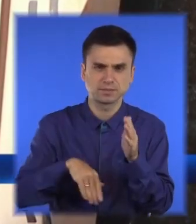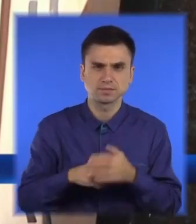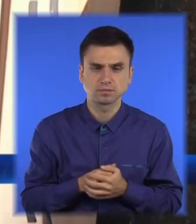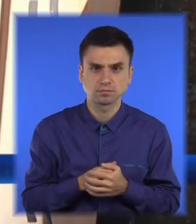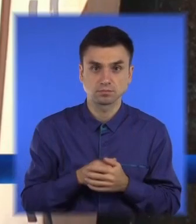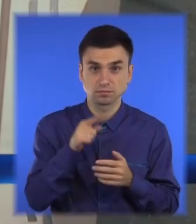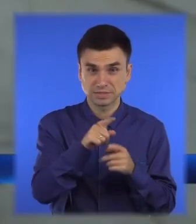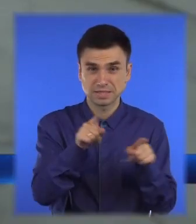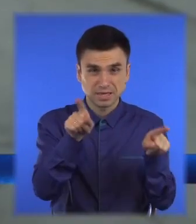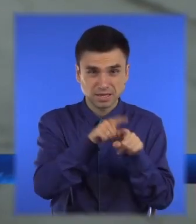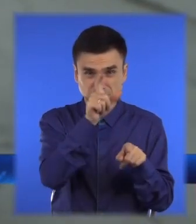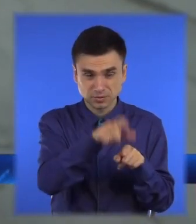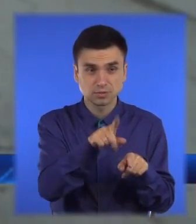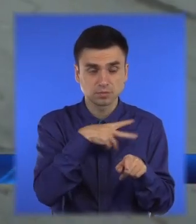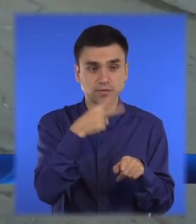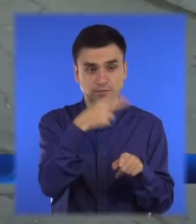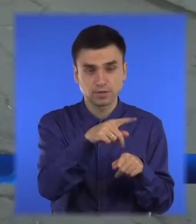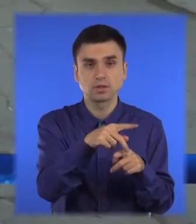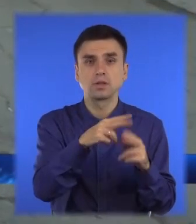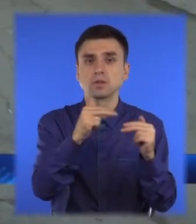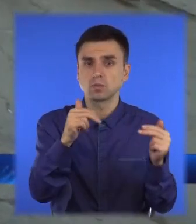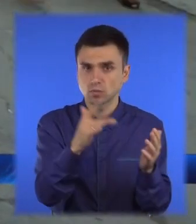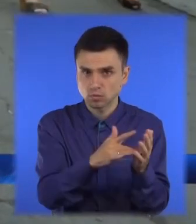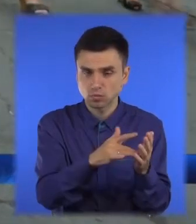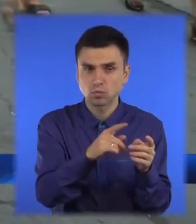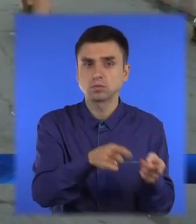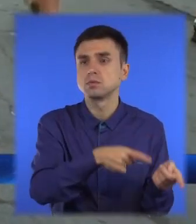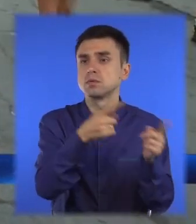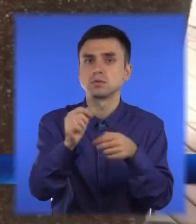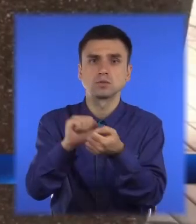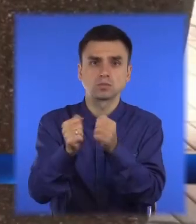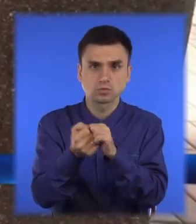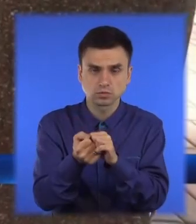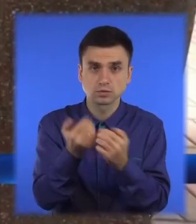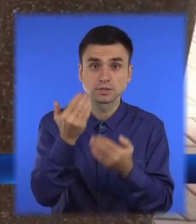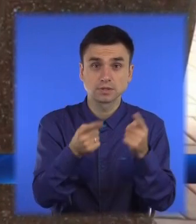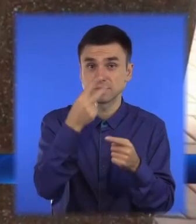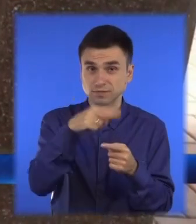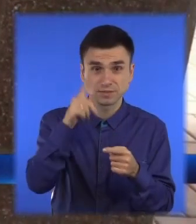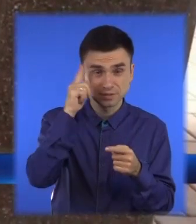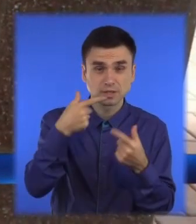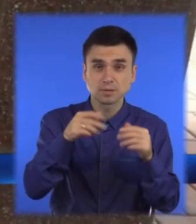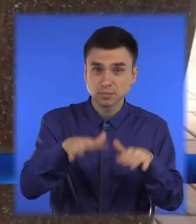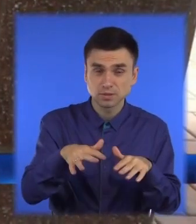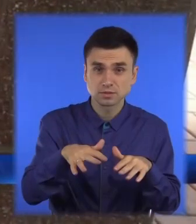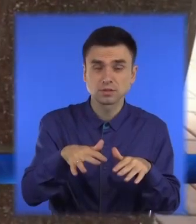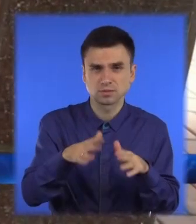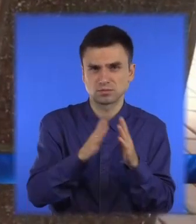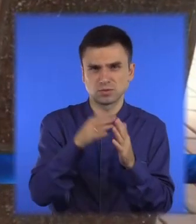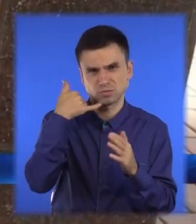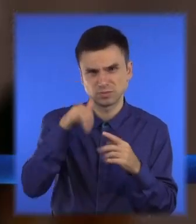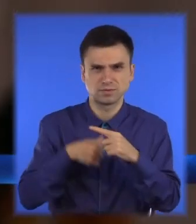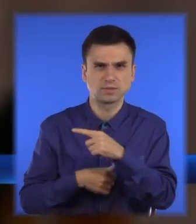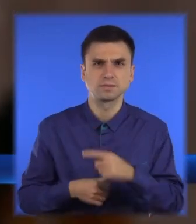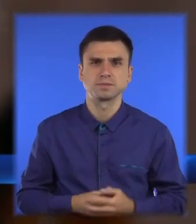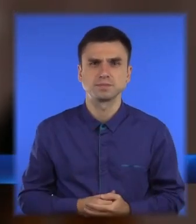та Кам'янському. Якщо ви володієте будь-якою інформацією про місце знаходження збоченця, телефонуйте за номерами, що ви бачите на